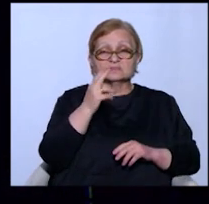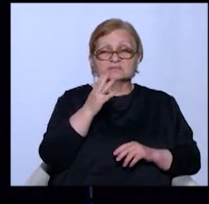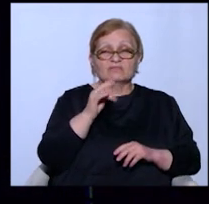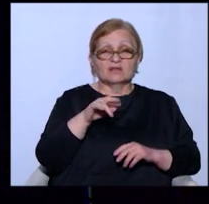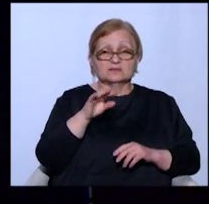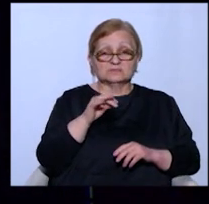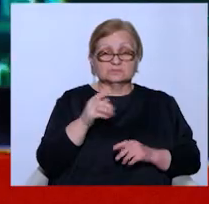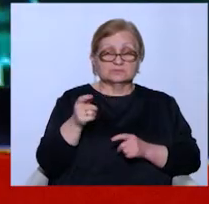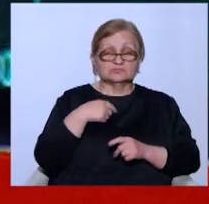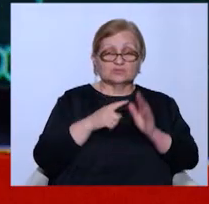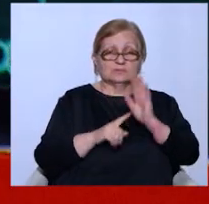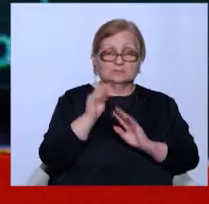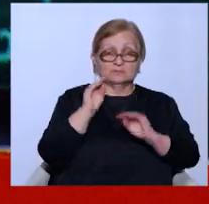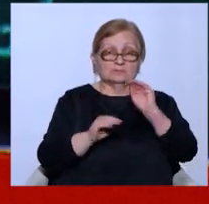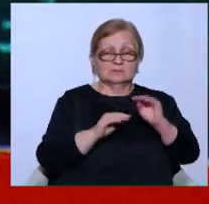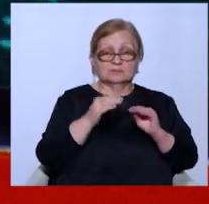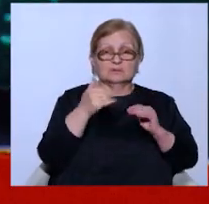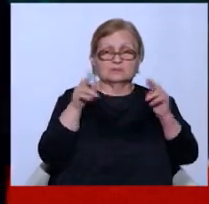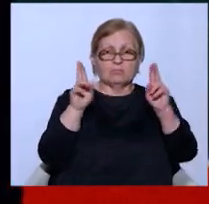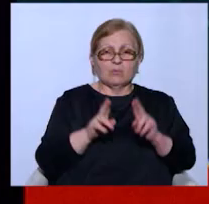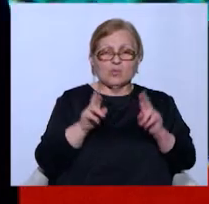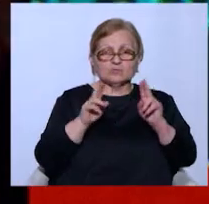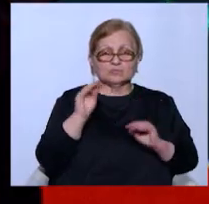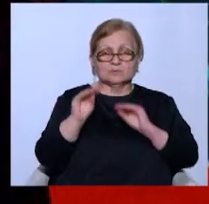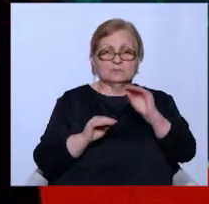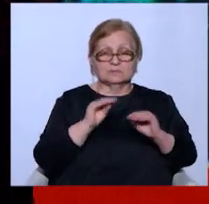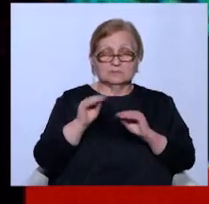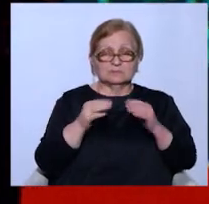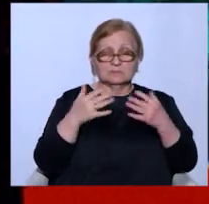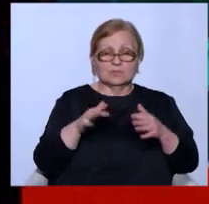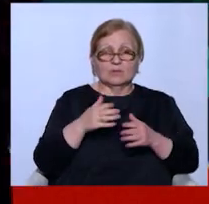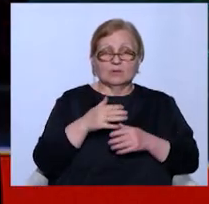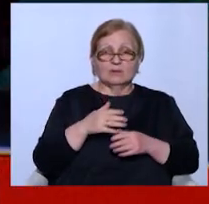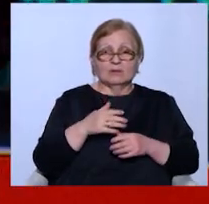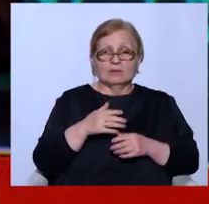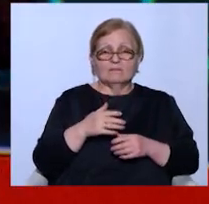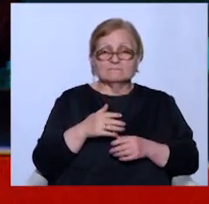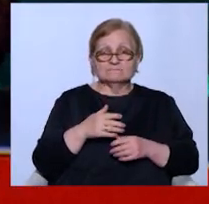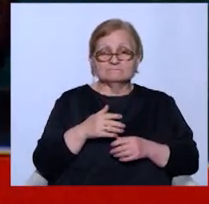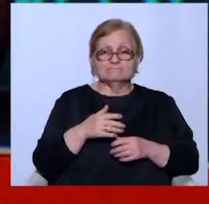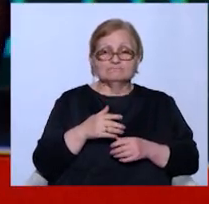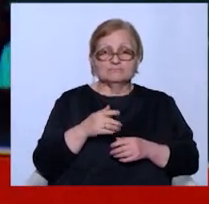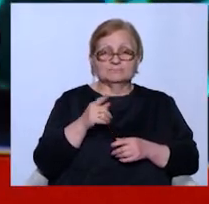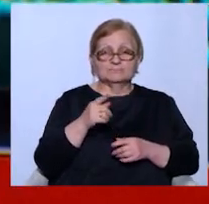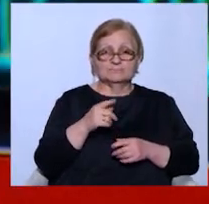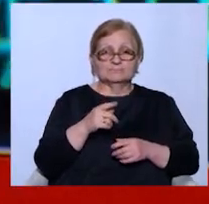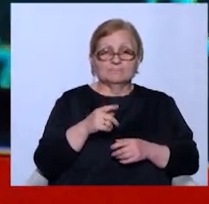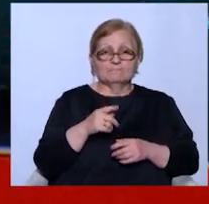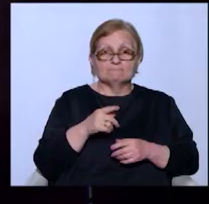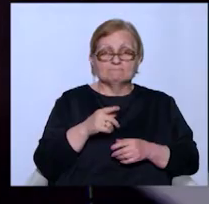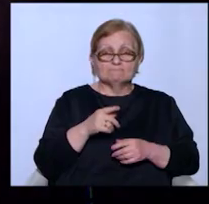ცვლადის შემოტანით, შემდეგ აი ამის ფორმულირებით მარტივად ამოხსენით, ვიტყოდით ახლა. სინამდვილეში მარტივი არ არის